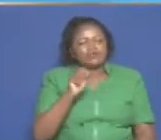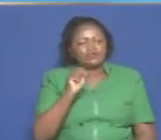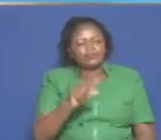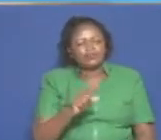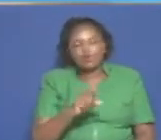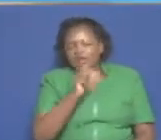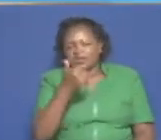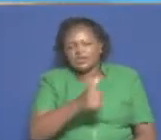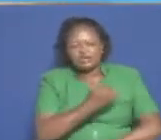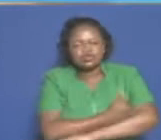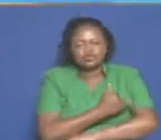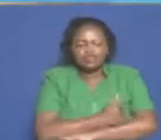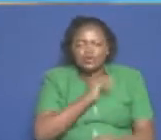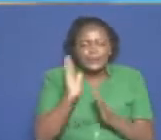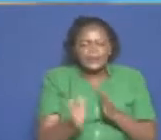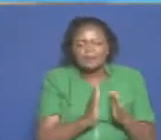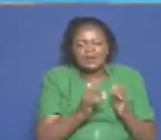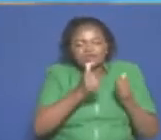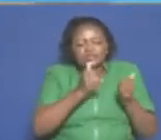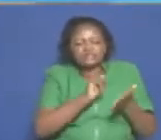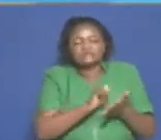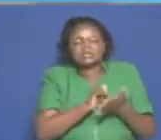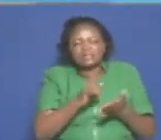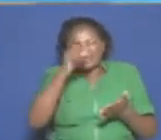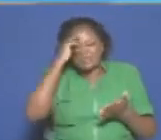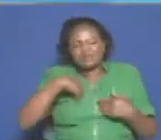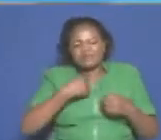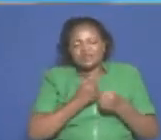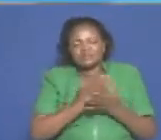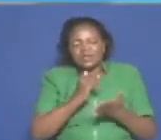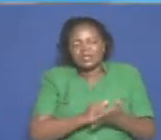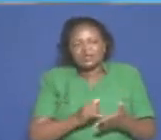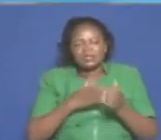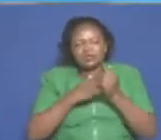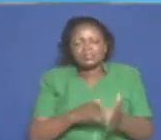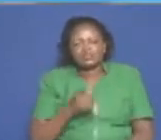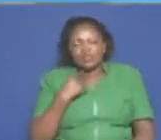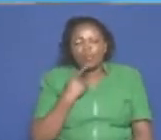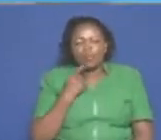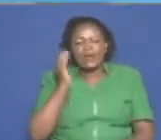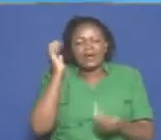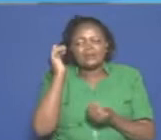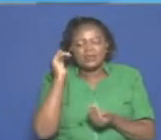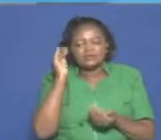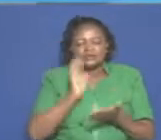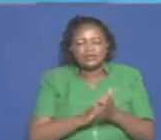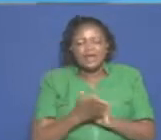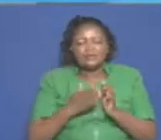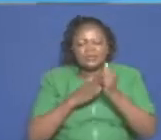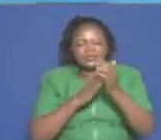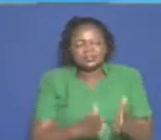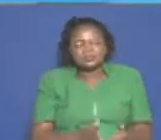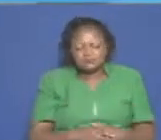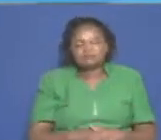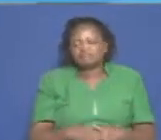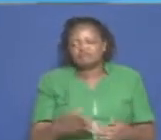zingine. Je, kuna mpango gani serikali iko nayo kuhakikisha kwamba wale viongozi wanatarajia kuingia katika siasa